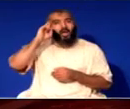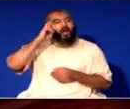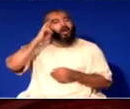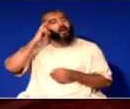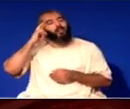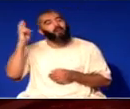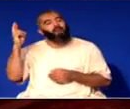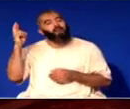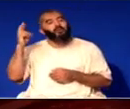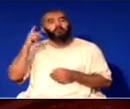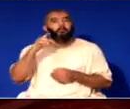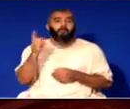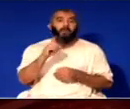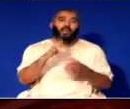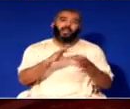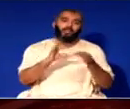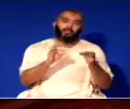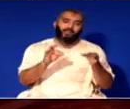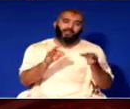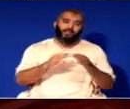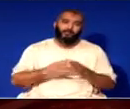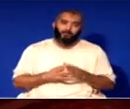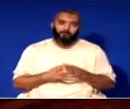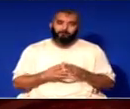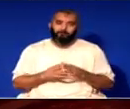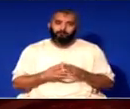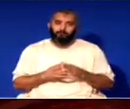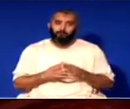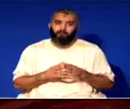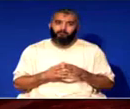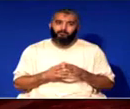سؤال يتمحور حول المنام فالرجاء الاكتفاء بالسؤال